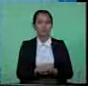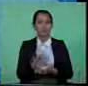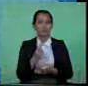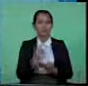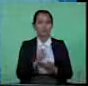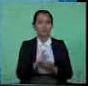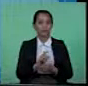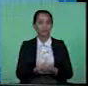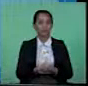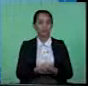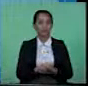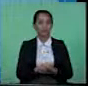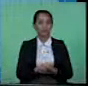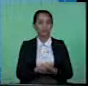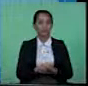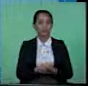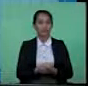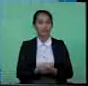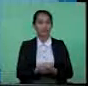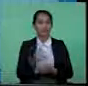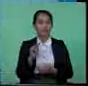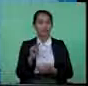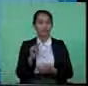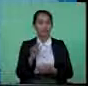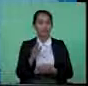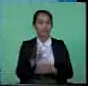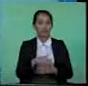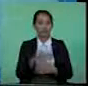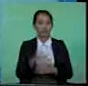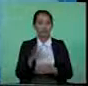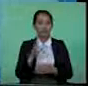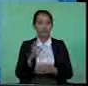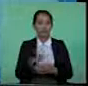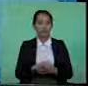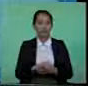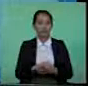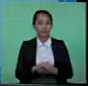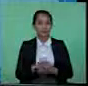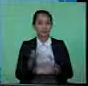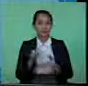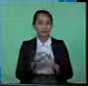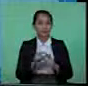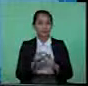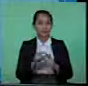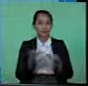Birinchi topshiriq. D bo'luvsi harfli ifodaning qiymatini